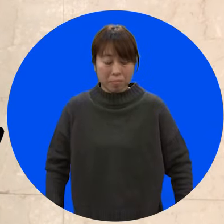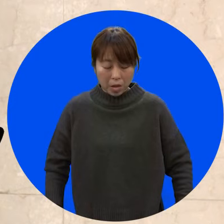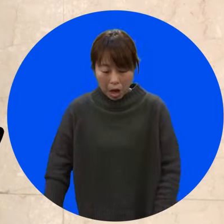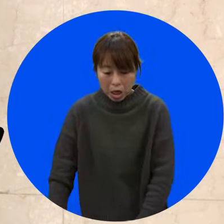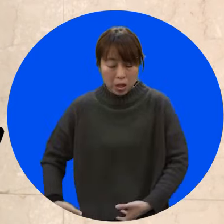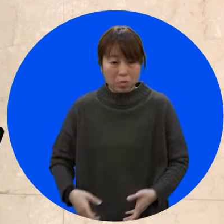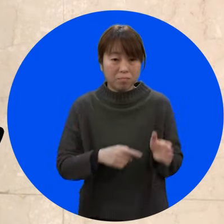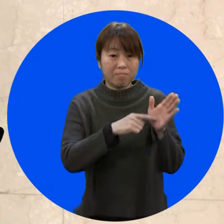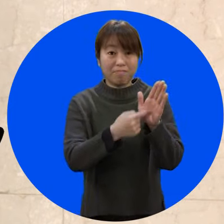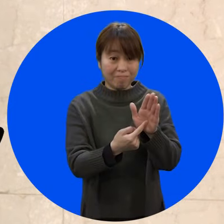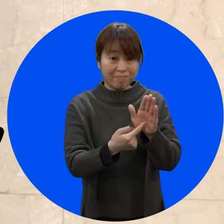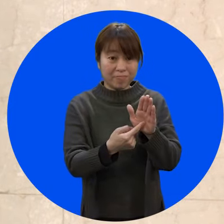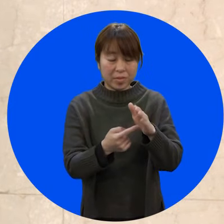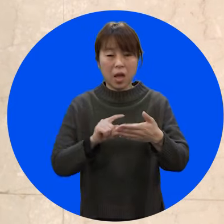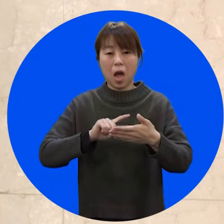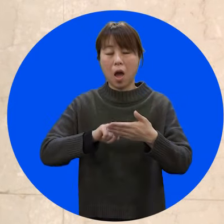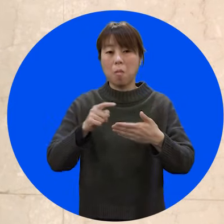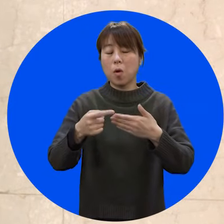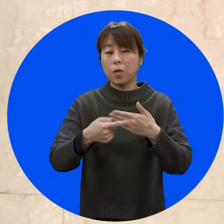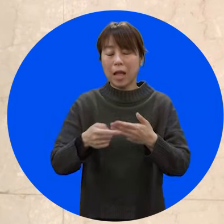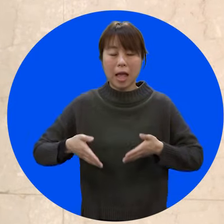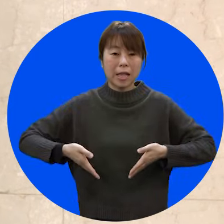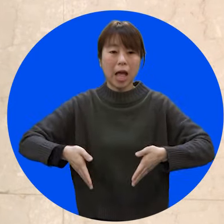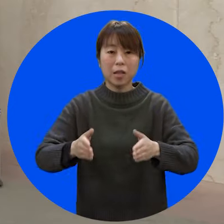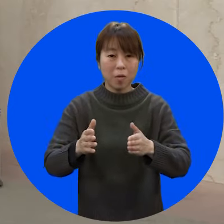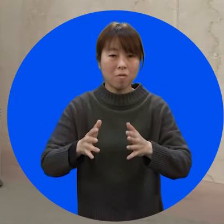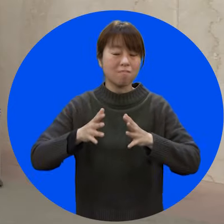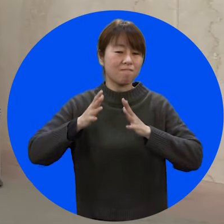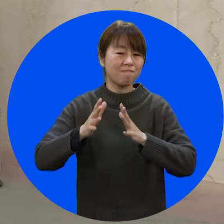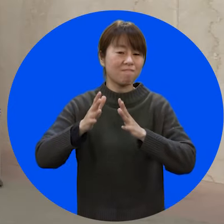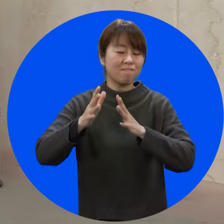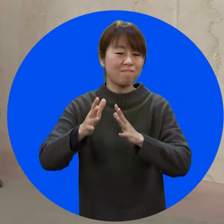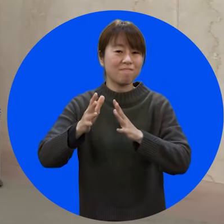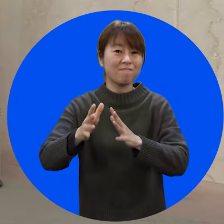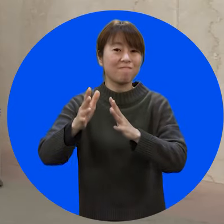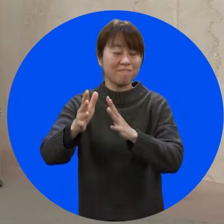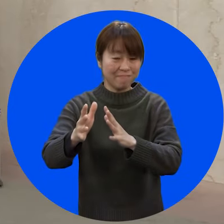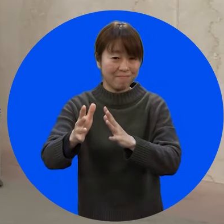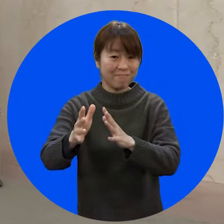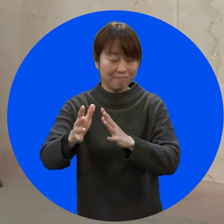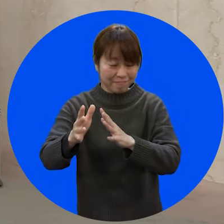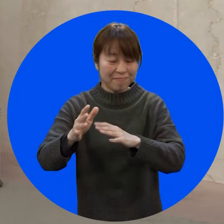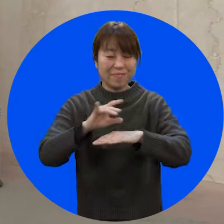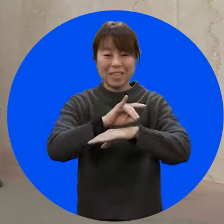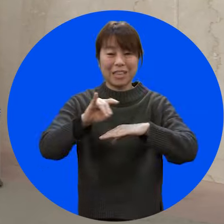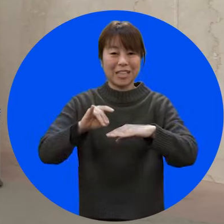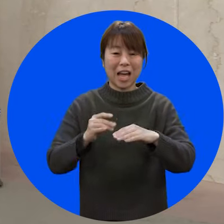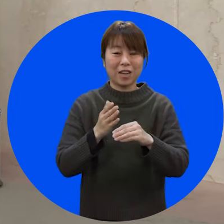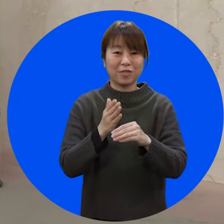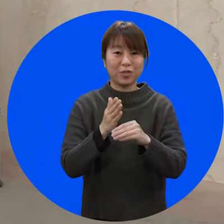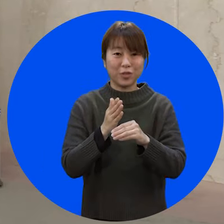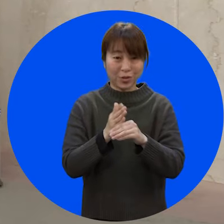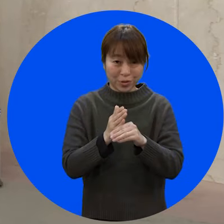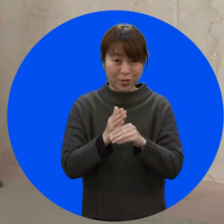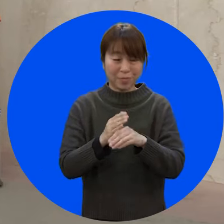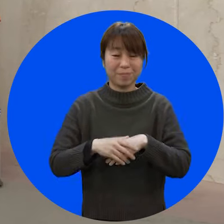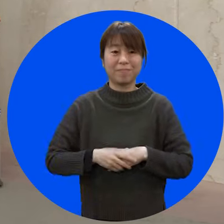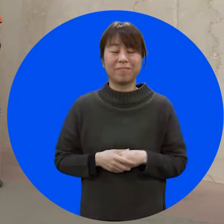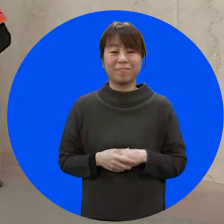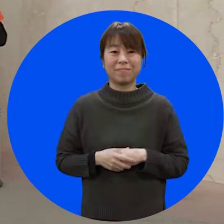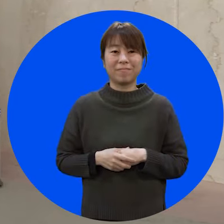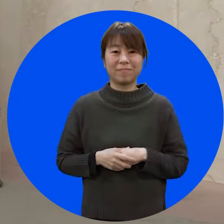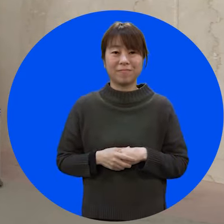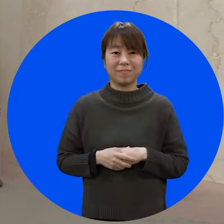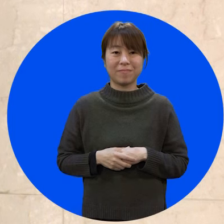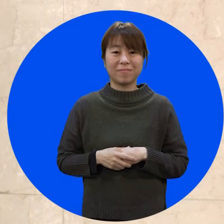はい、で、表参道をみんなで歩くっていうのを、はい、今計画中です、 は